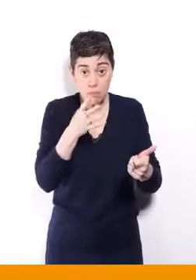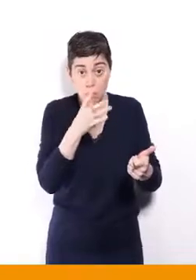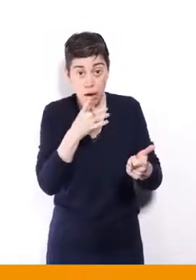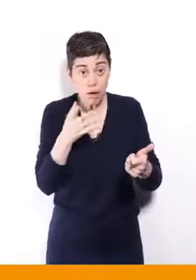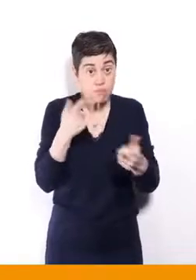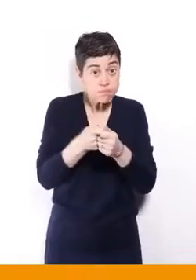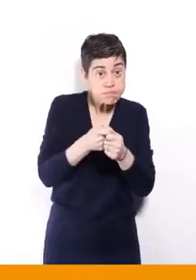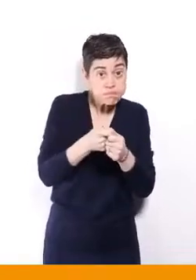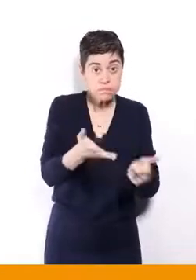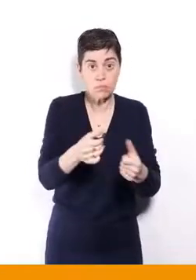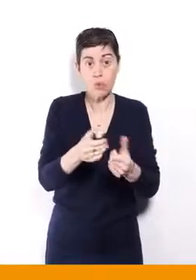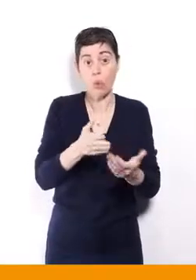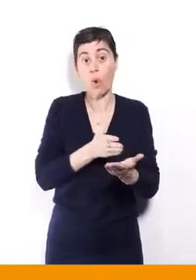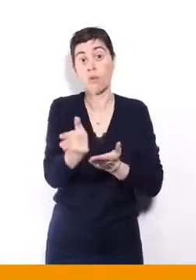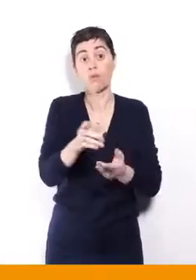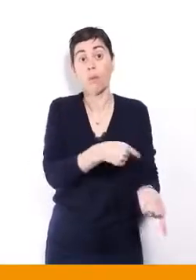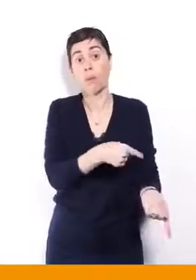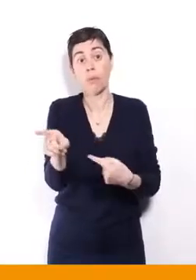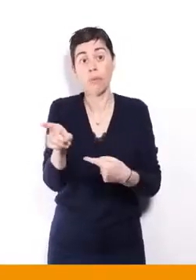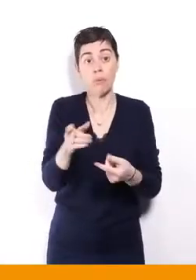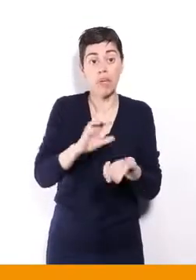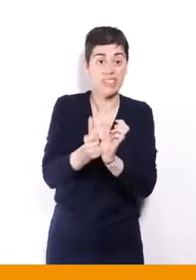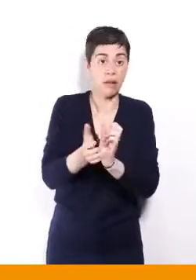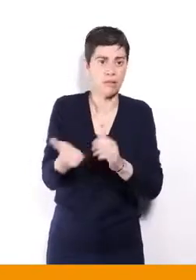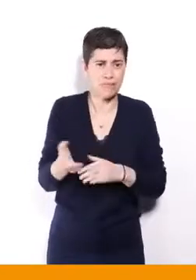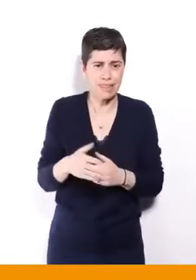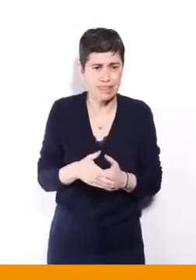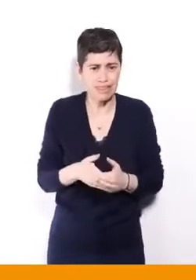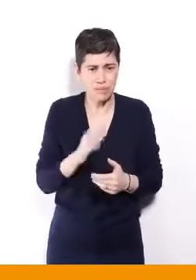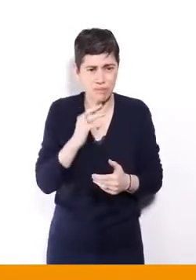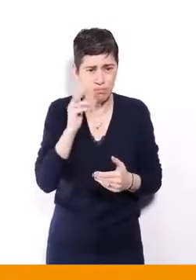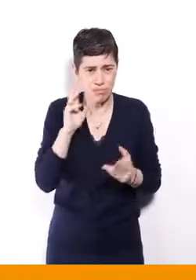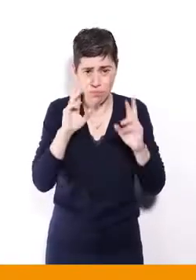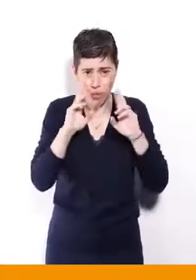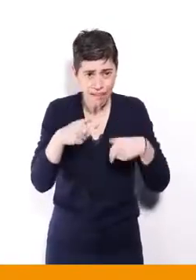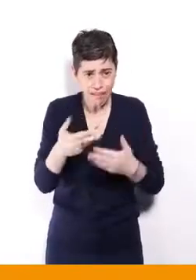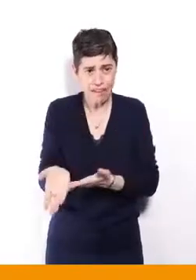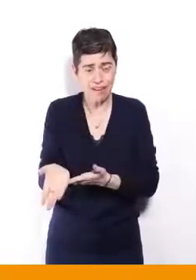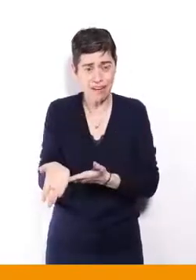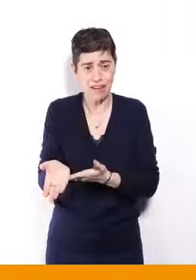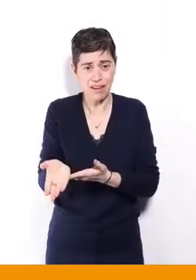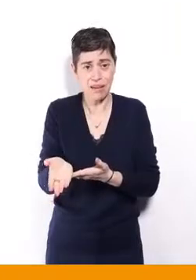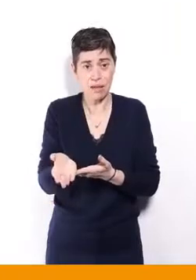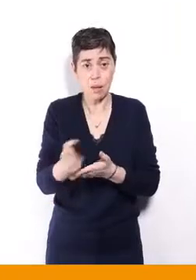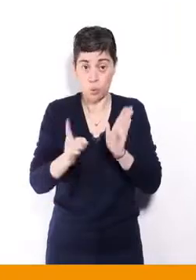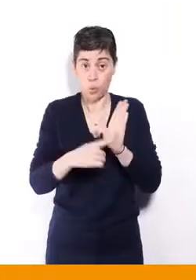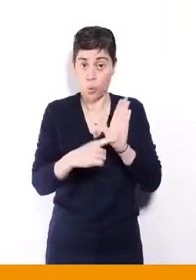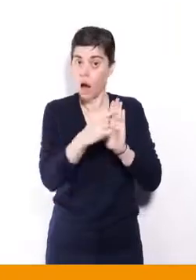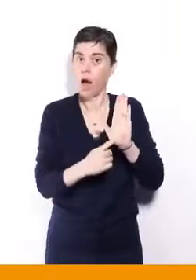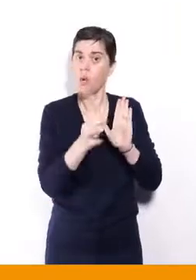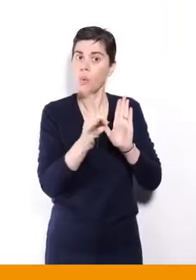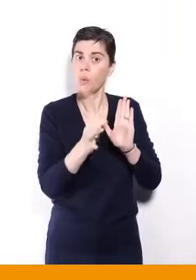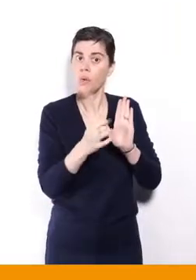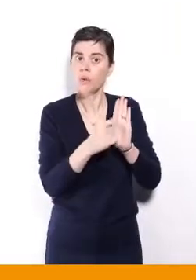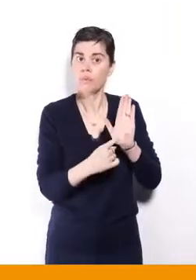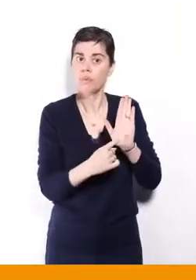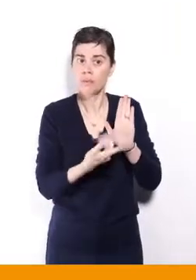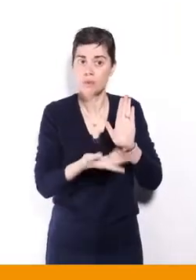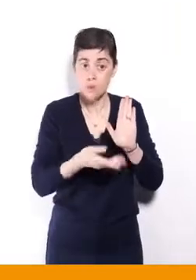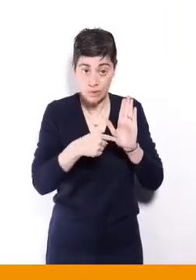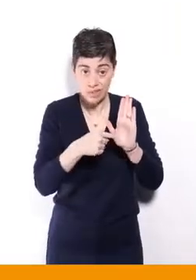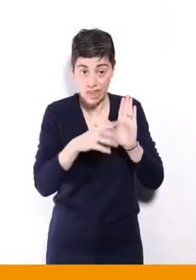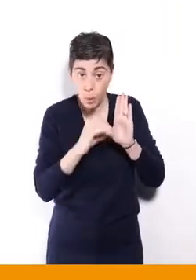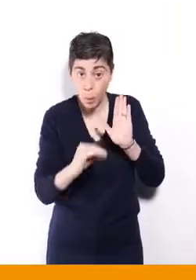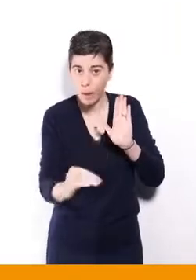une orientation exacte en sachant qu'elle ne sert à rien. Donc le droit est posé, mais le droit ne vit pas.